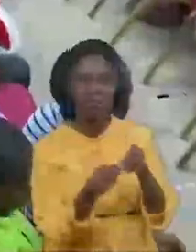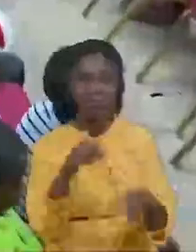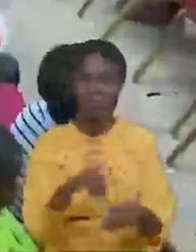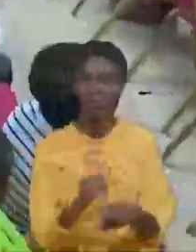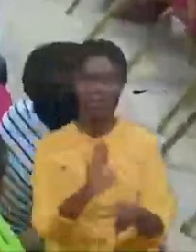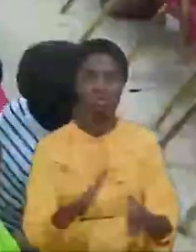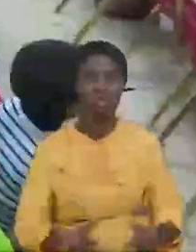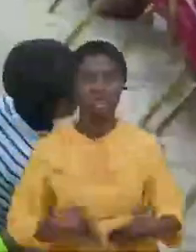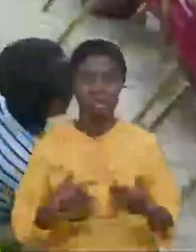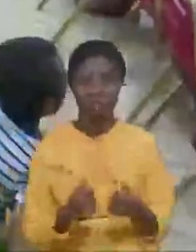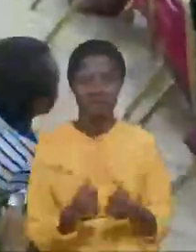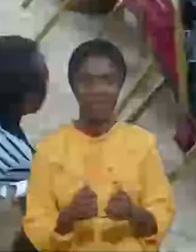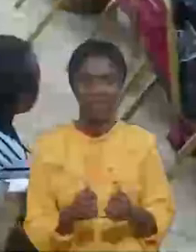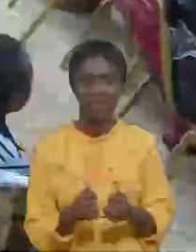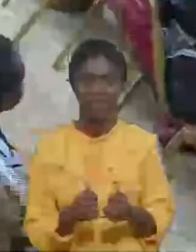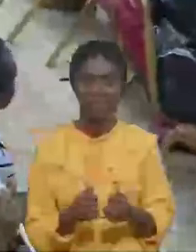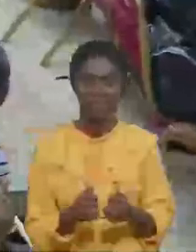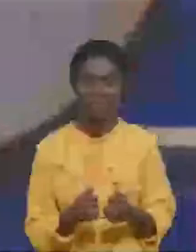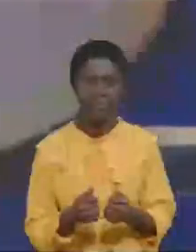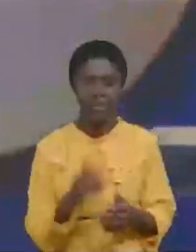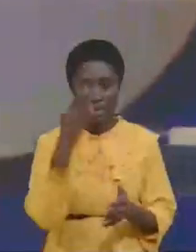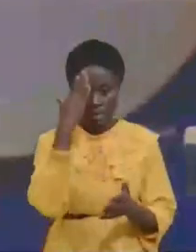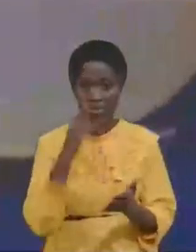vie. Parfois,